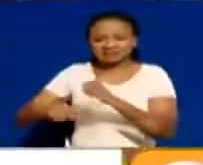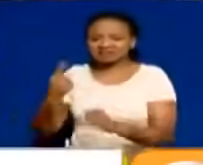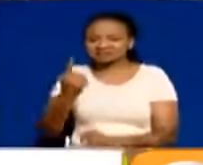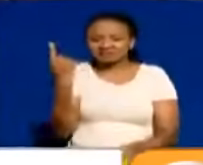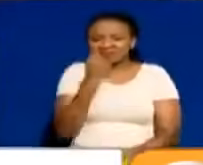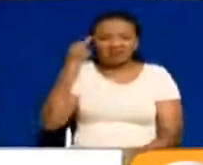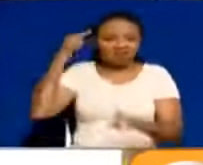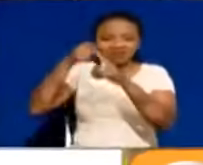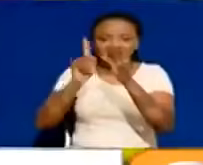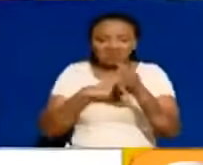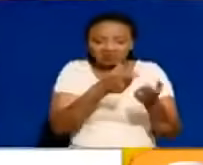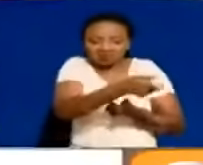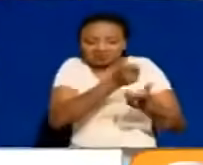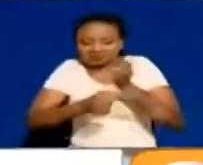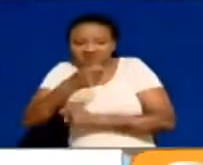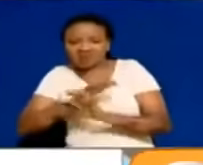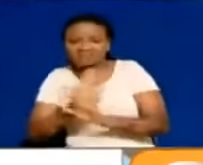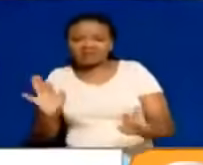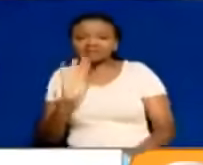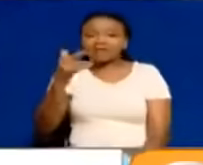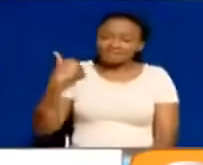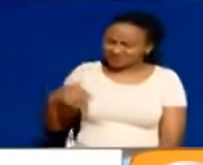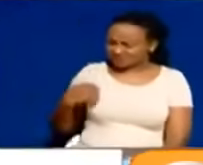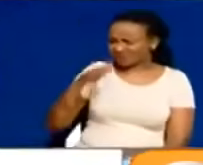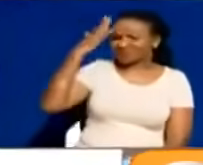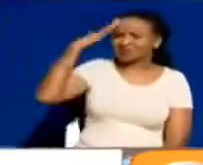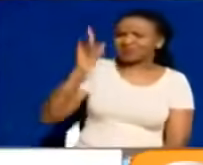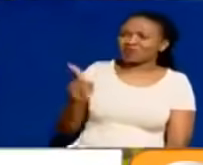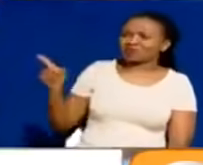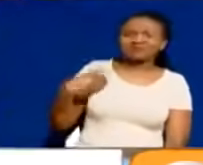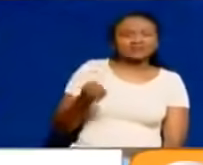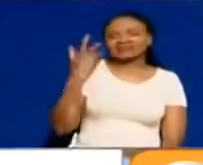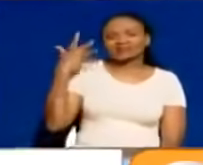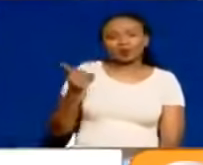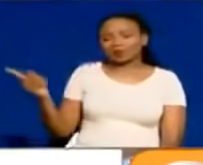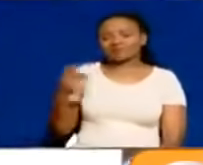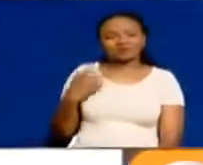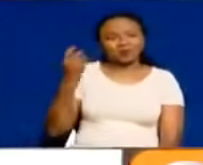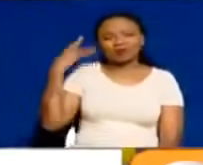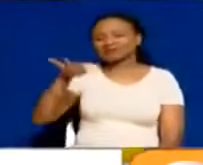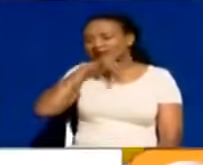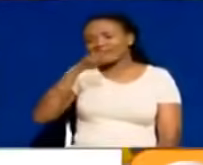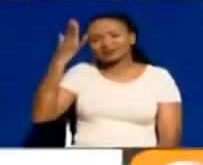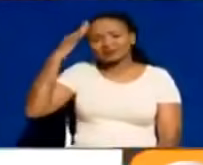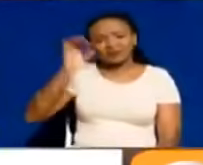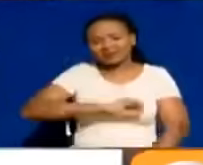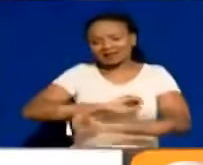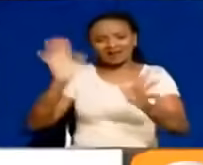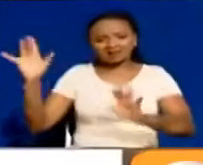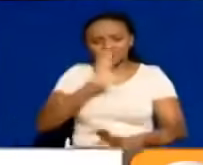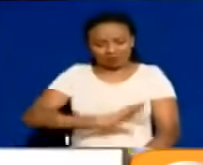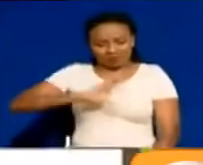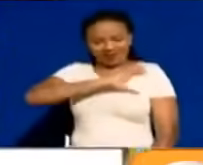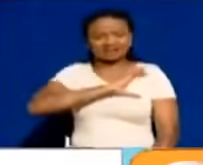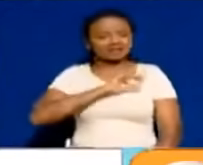vijana kumpigia Raila. Sisi ndo marika zake, tumjua mienendo yake. Kwa hivyo boss, relax. Relax, huko